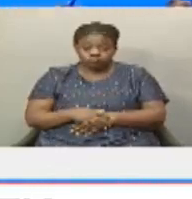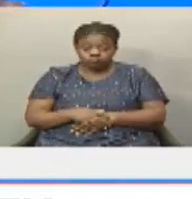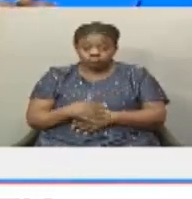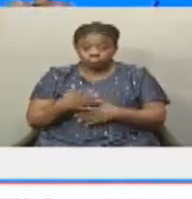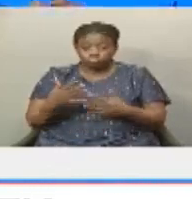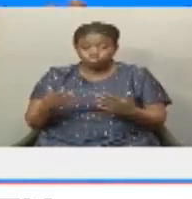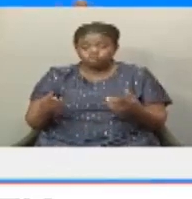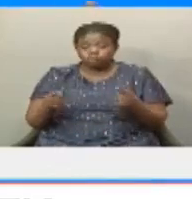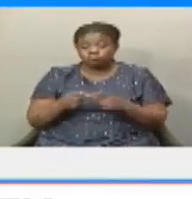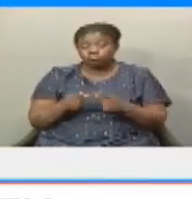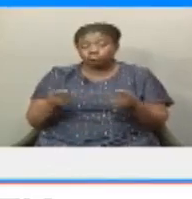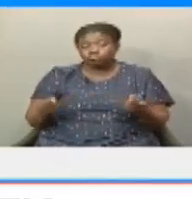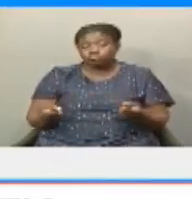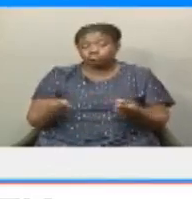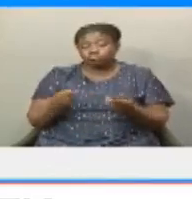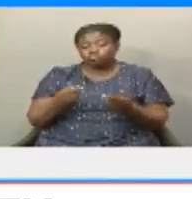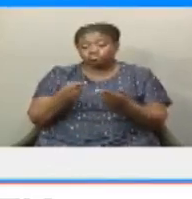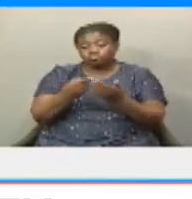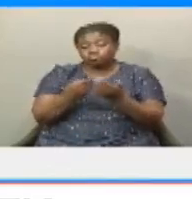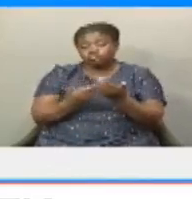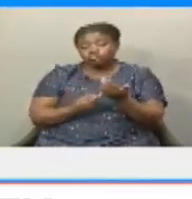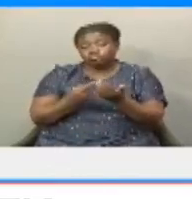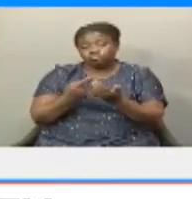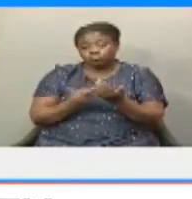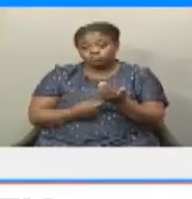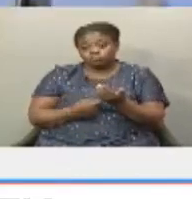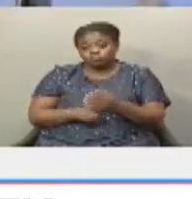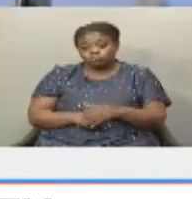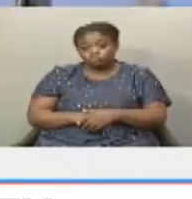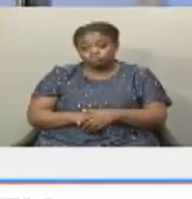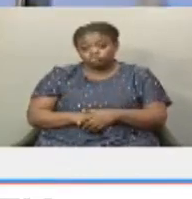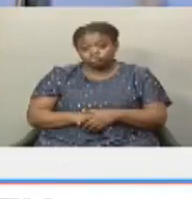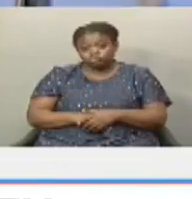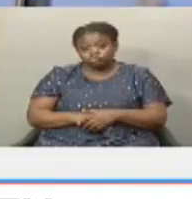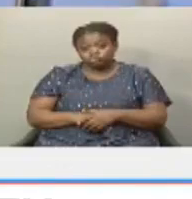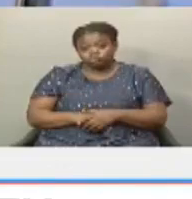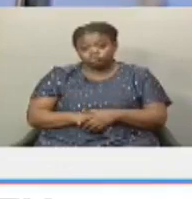sala n'obumonde sala n'obumonde